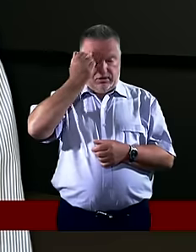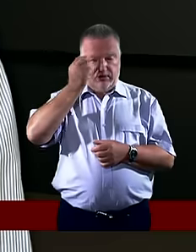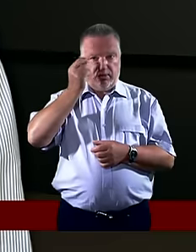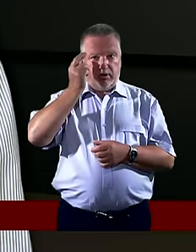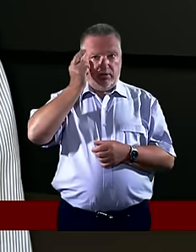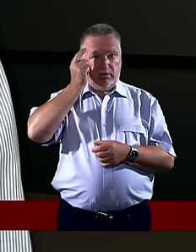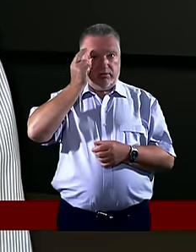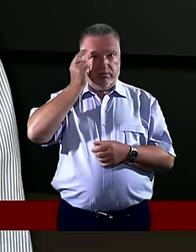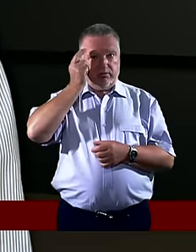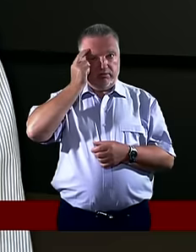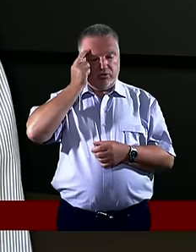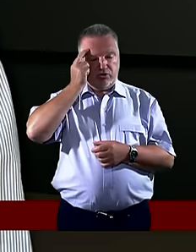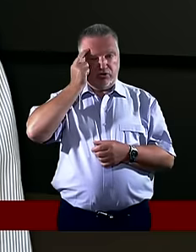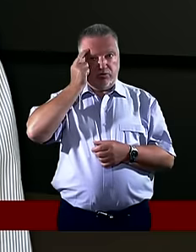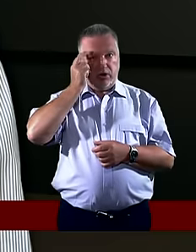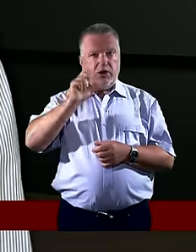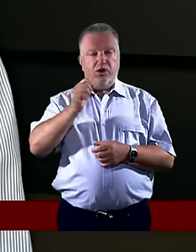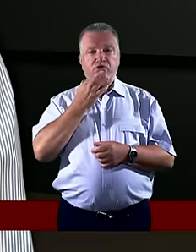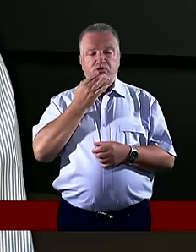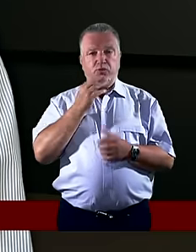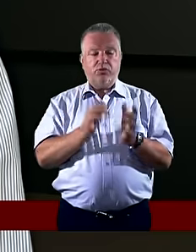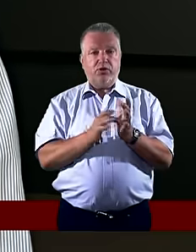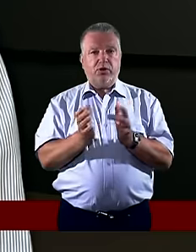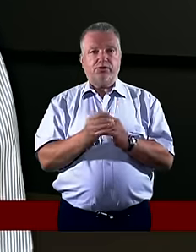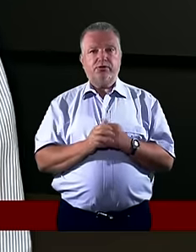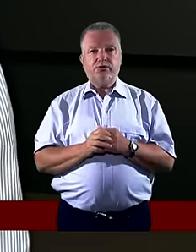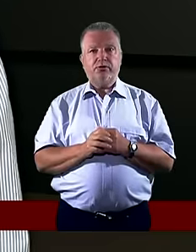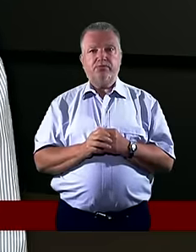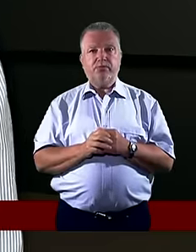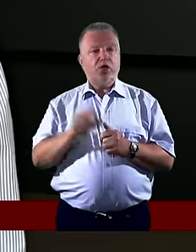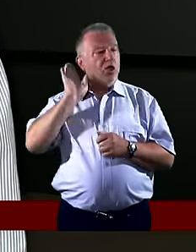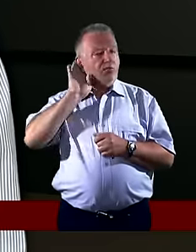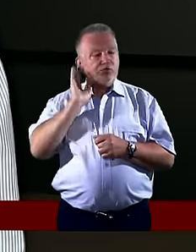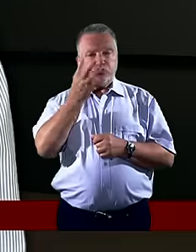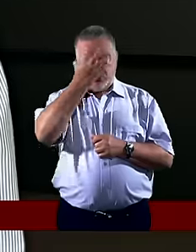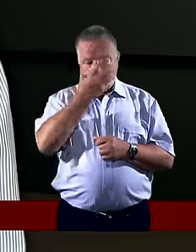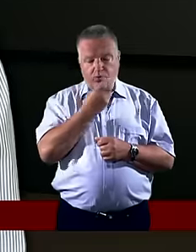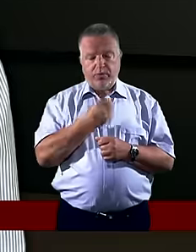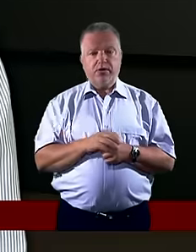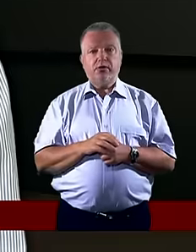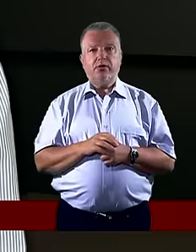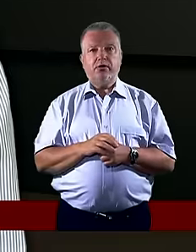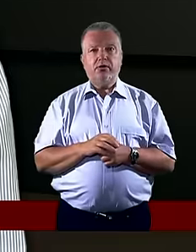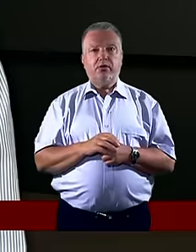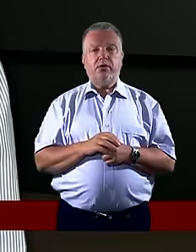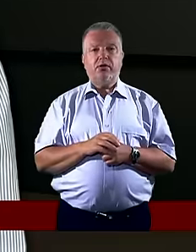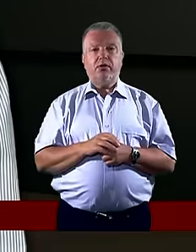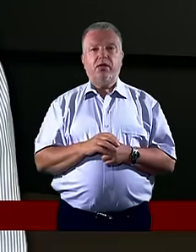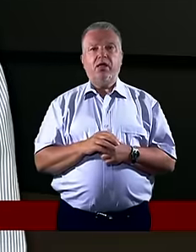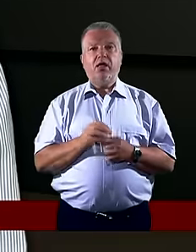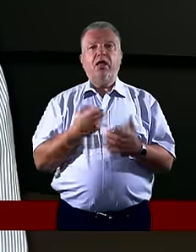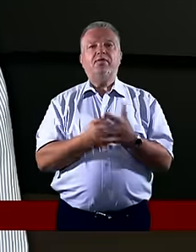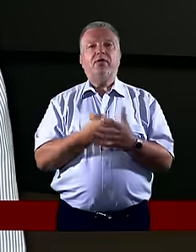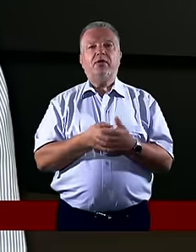mieć pojęcia, o co tak naprawdę chodzi w tych ideach, o których mówił Pan Jezus. Posłuszmy się pewną ilustracją. Otóż w Ewangelii według świętego